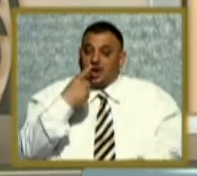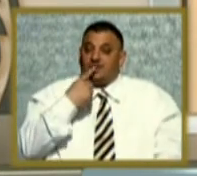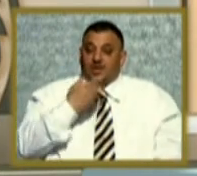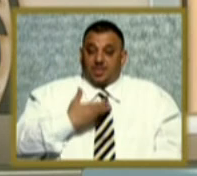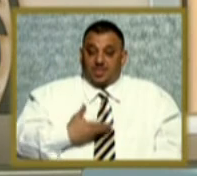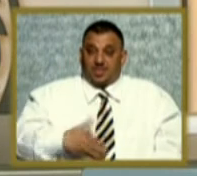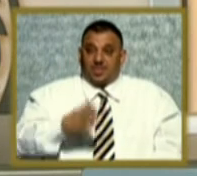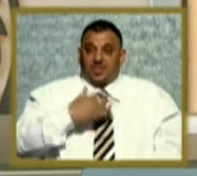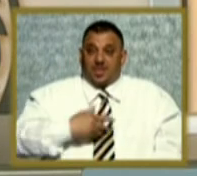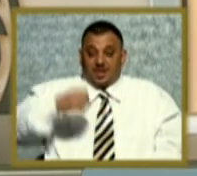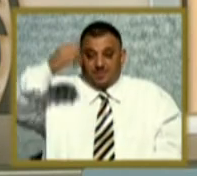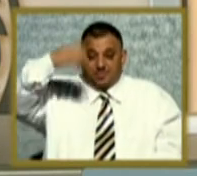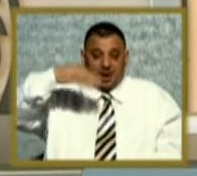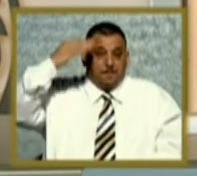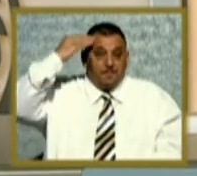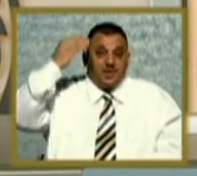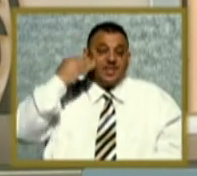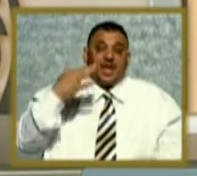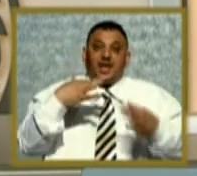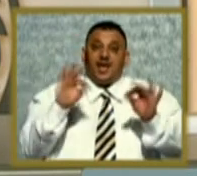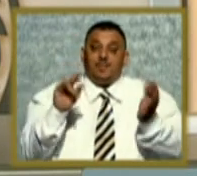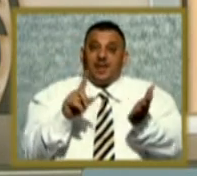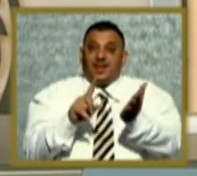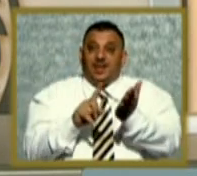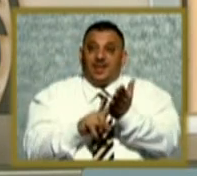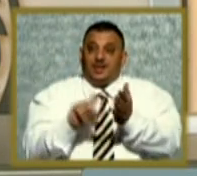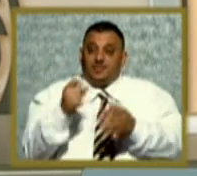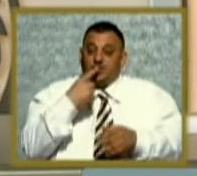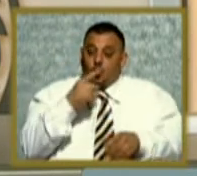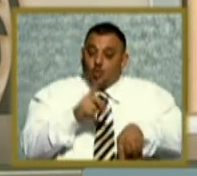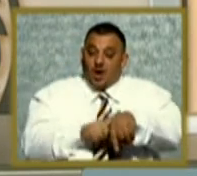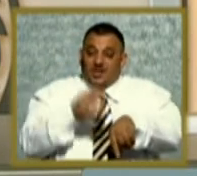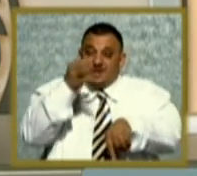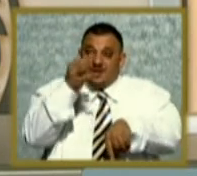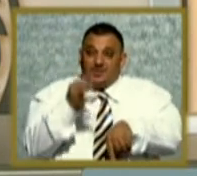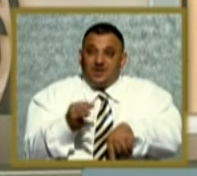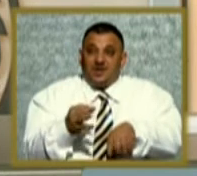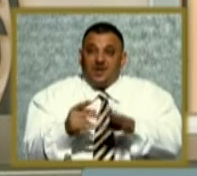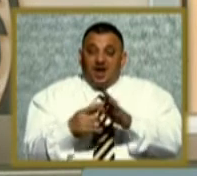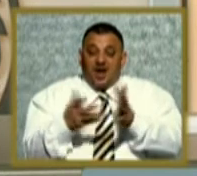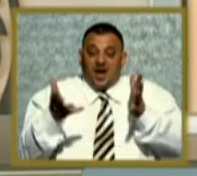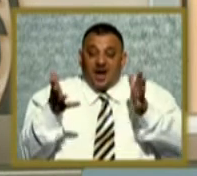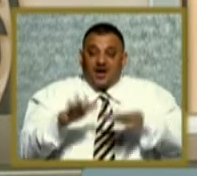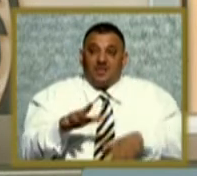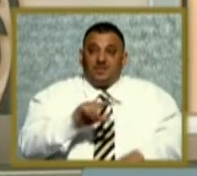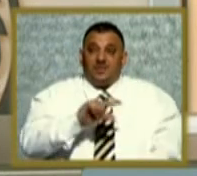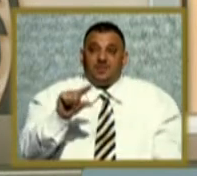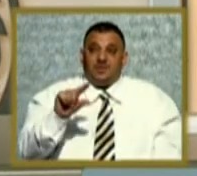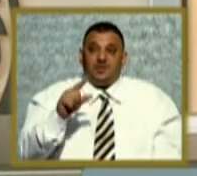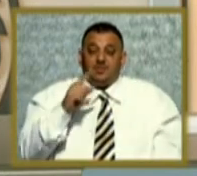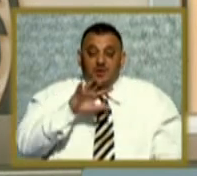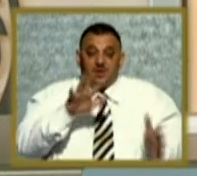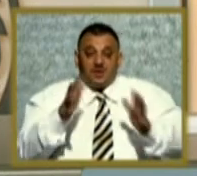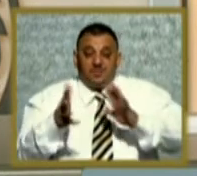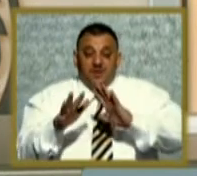الذي كتبه الله على بنات آدم، وهذا الدم له أوقات معروفة. وصحيح من أكثر الأمور التي تشكل